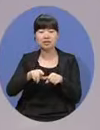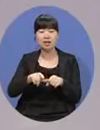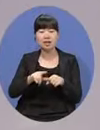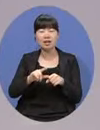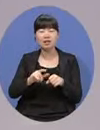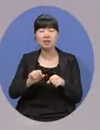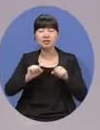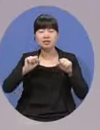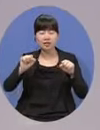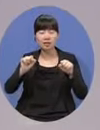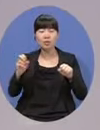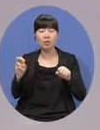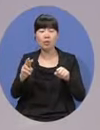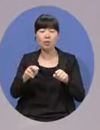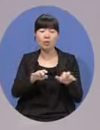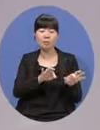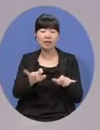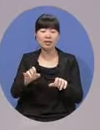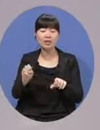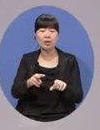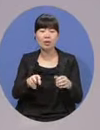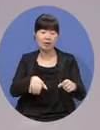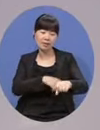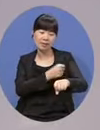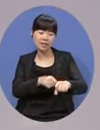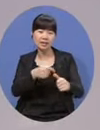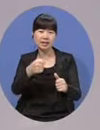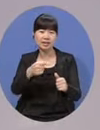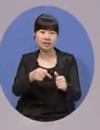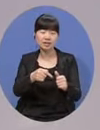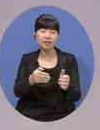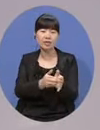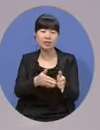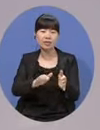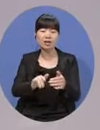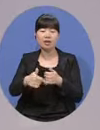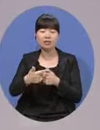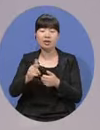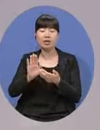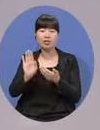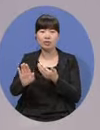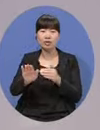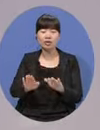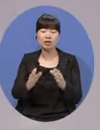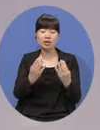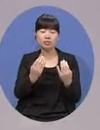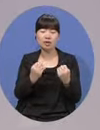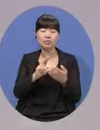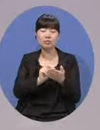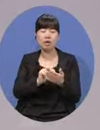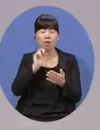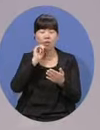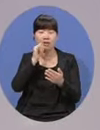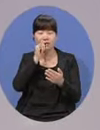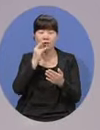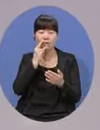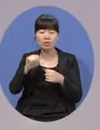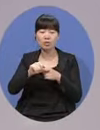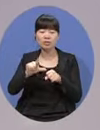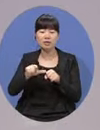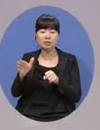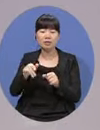체능 쪽이었어요 태권도 피아노 뭐 바이올린 이렇게 가르치다가 그게 이제 6학년 넘어가면 수학이 어려워져요 엄마들이 5학년부터